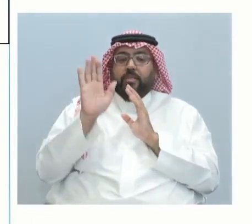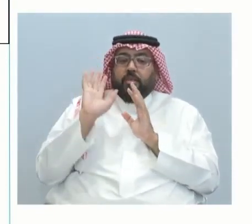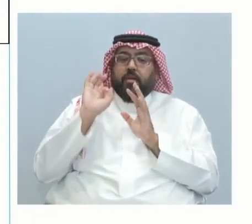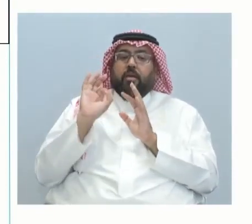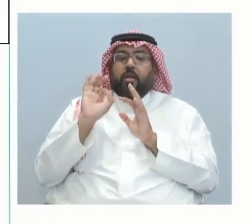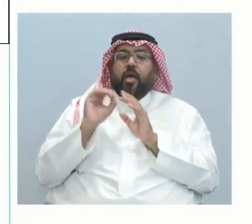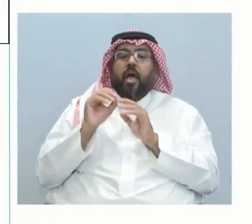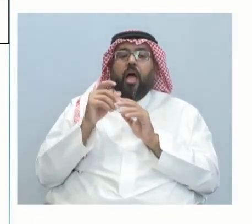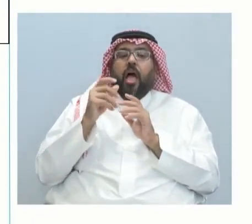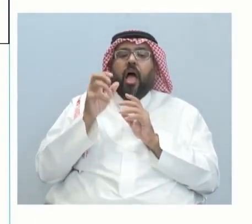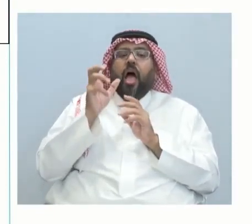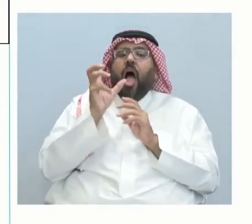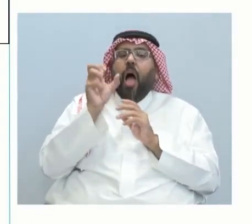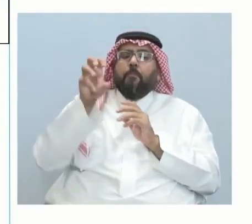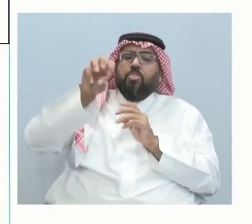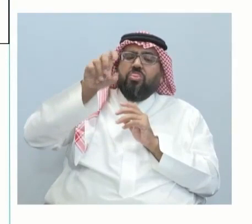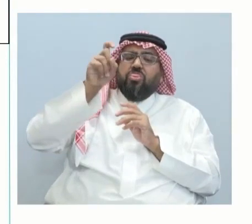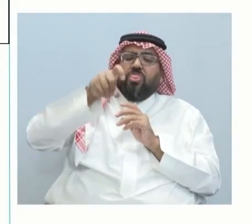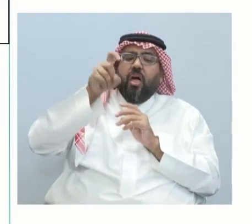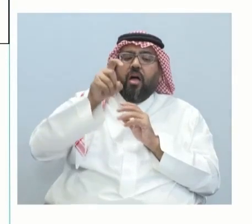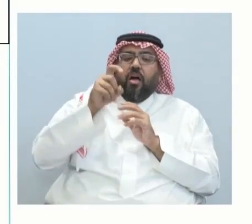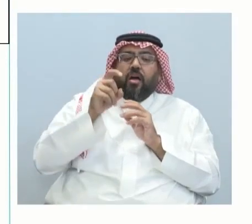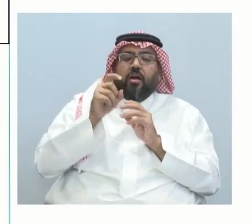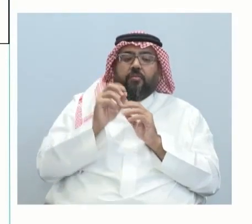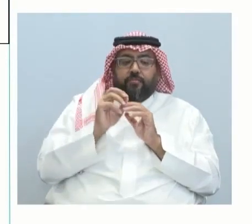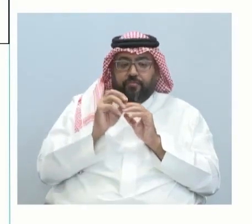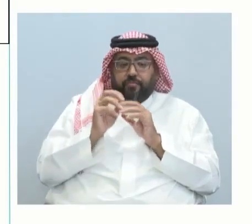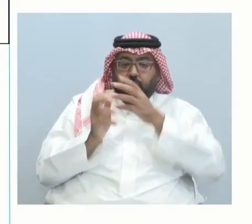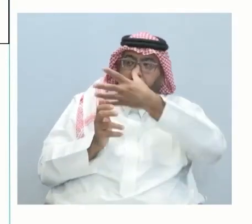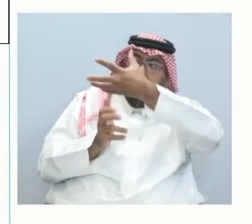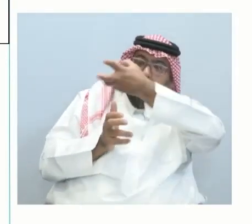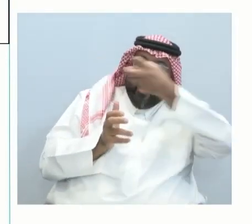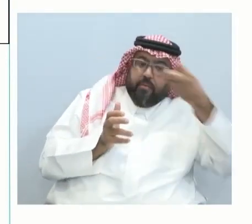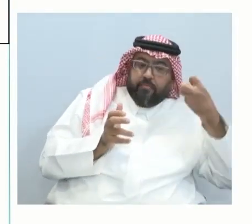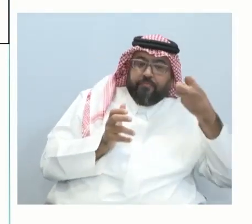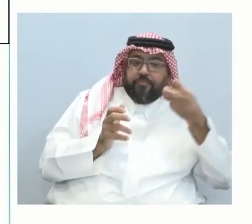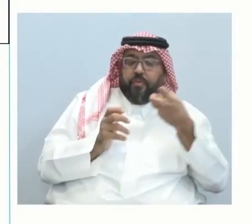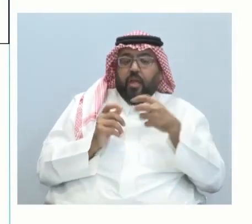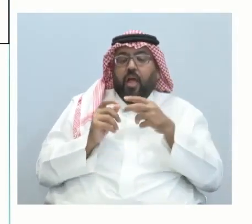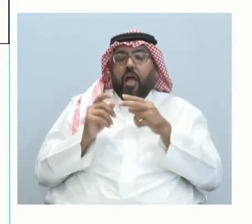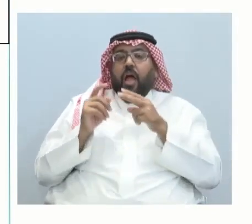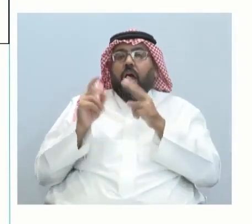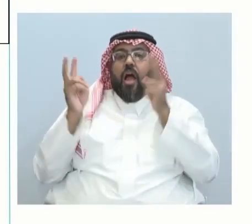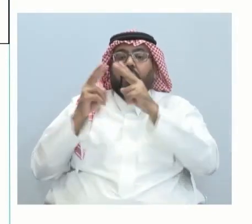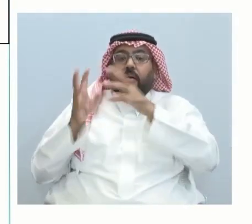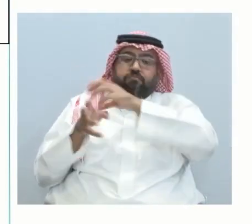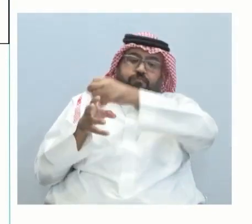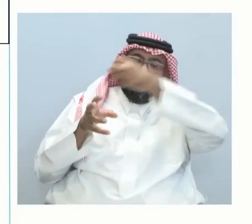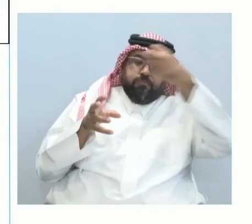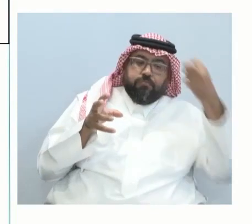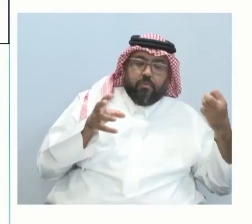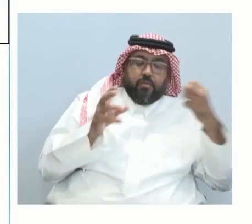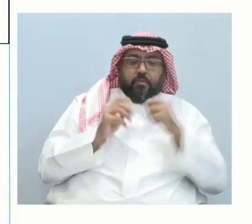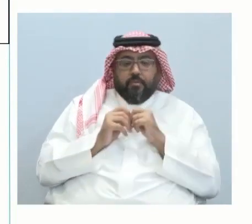تكون الماده حمضيه بحسب تعريف لويس ليش لانه تستقبل زوج من الالكترونات لانها تستقبل زوج من